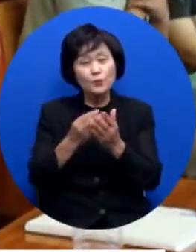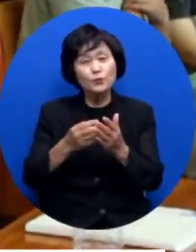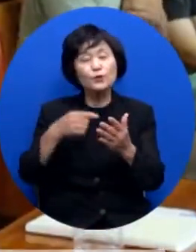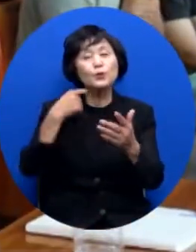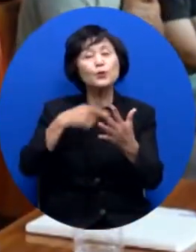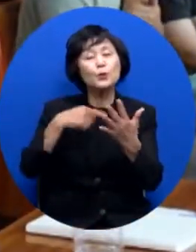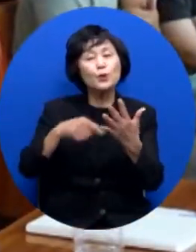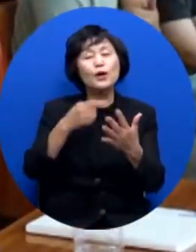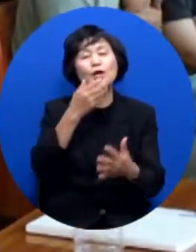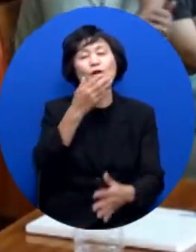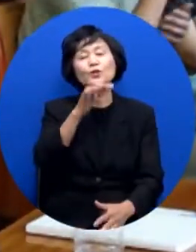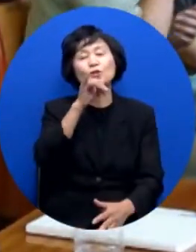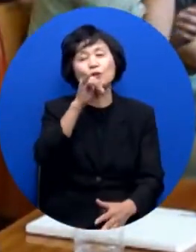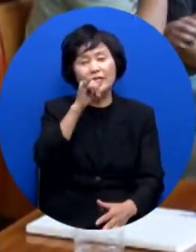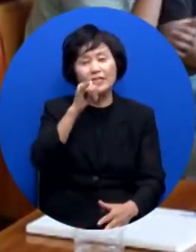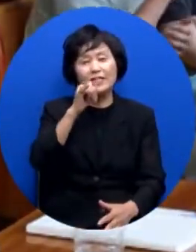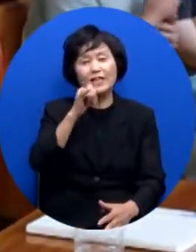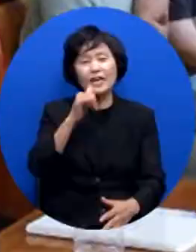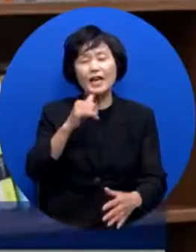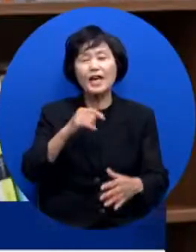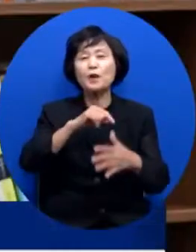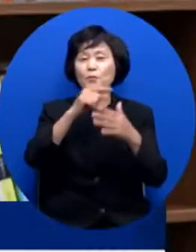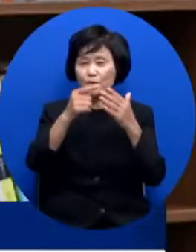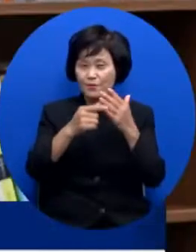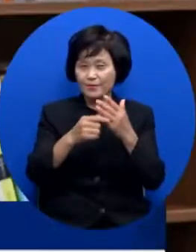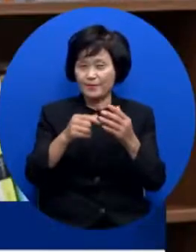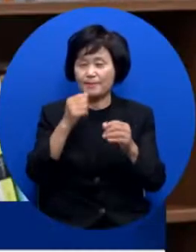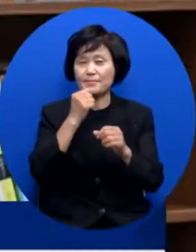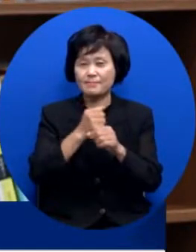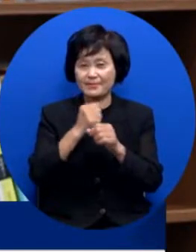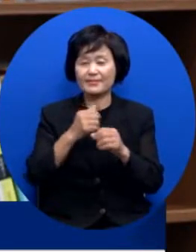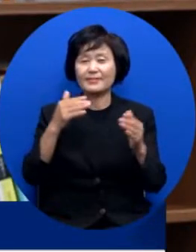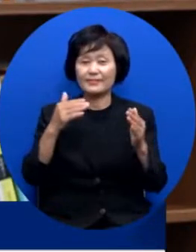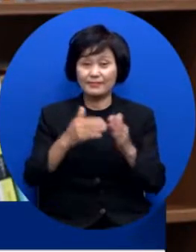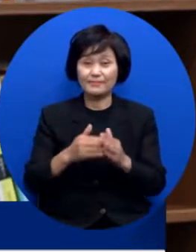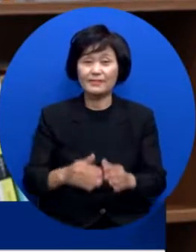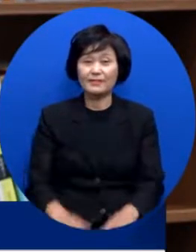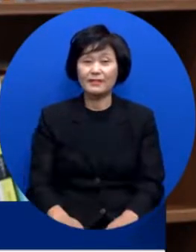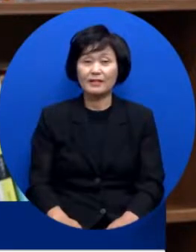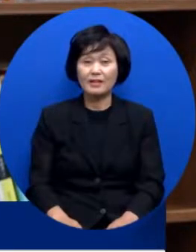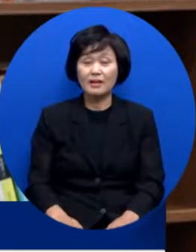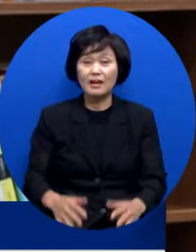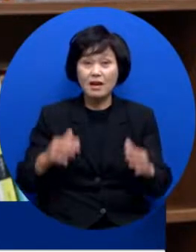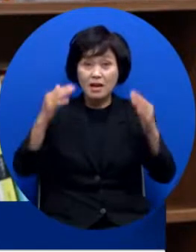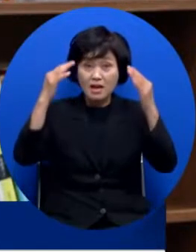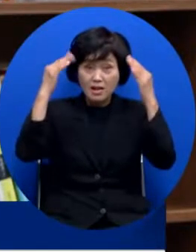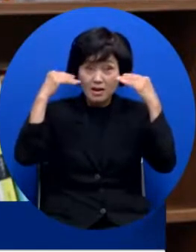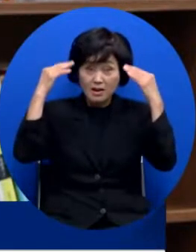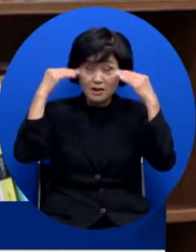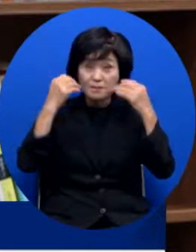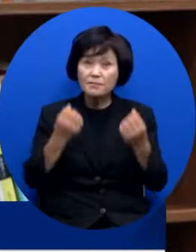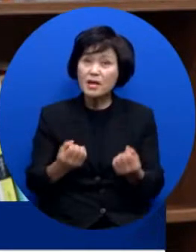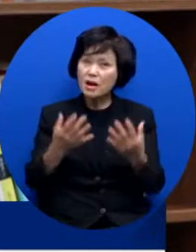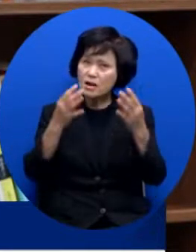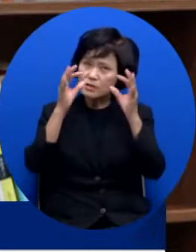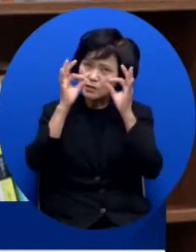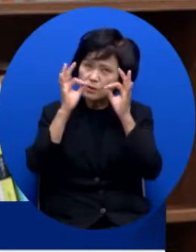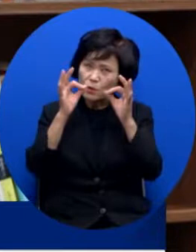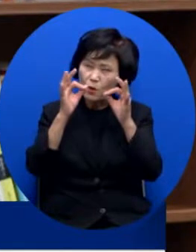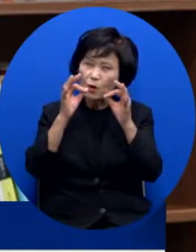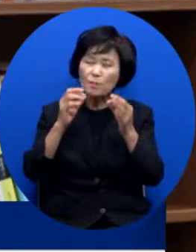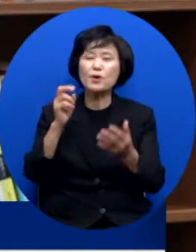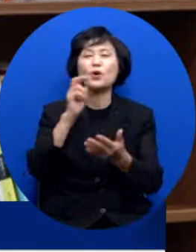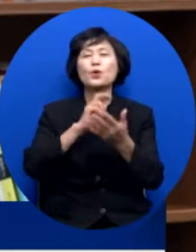전수하고자 마련한 겁니다. 여름 행사들이 또 교회가 하는 특별 프로그램들이 이렇게 놀이 흥미 위주로 흘러가는 모습을